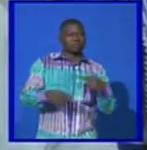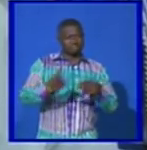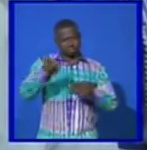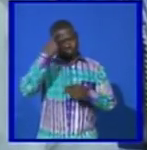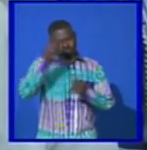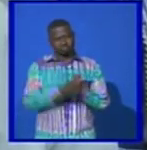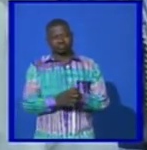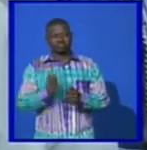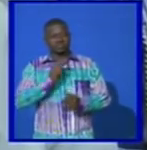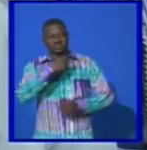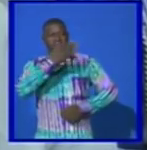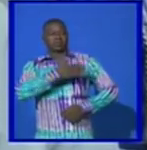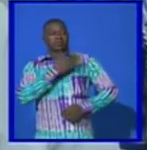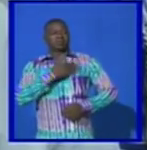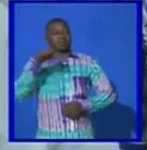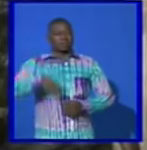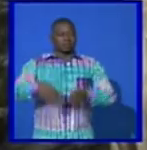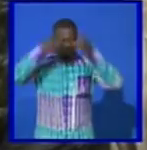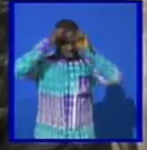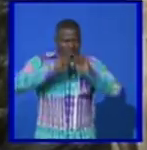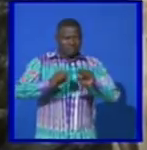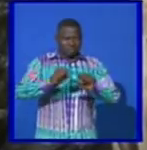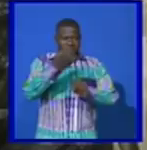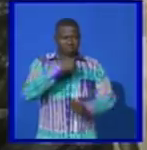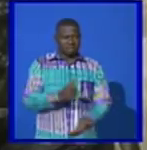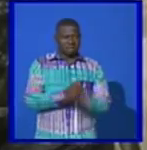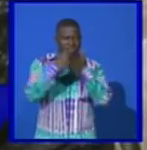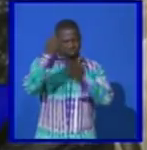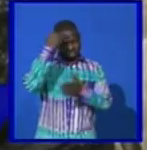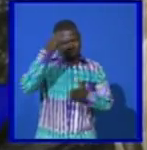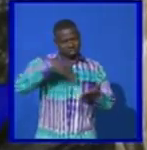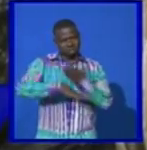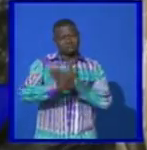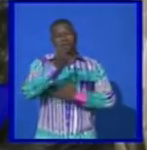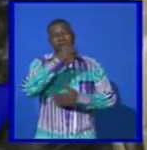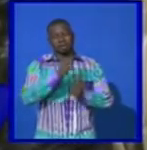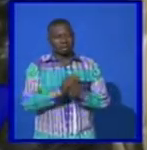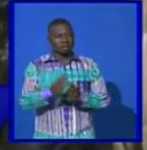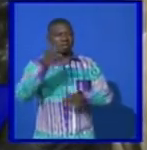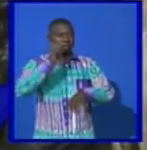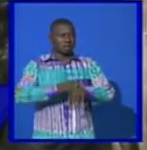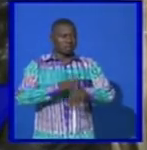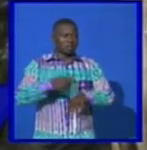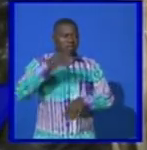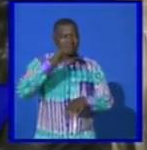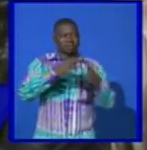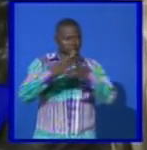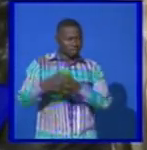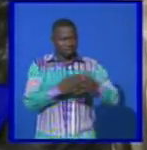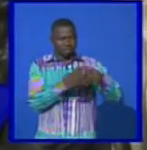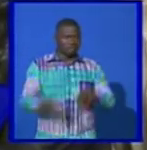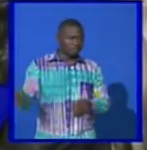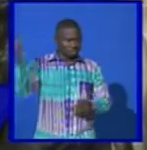président du Faso soutienne cette initiative parce que dans le temps, les États-Unis investissent environ 1 milliard de francs